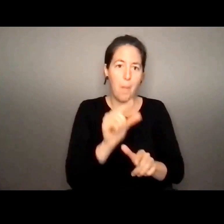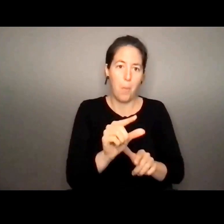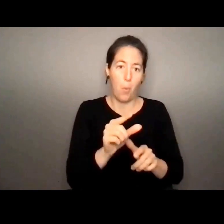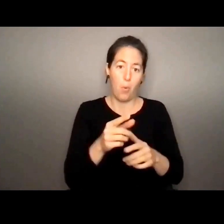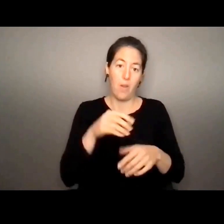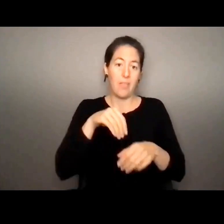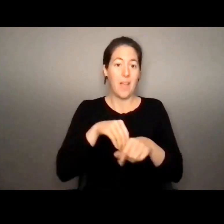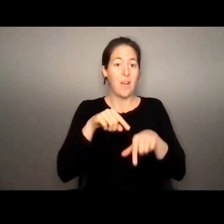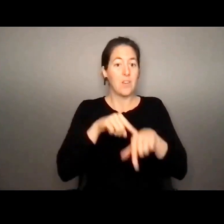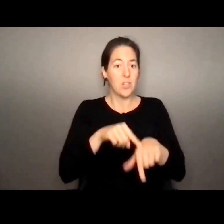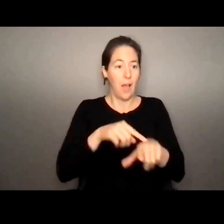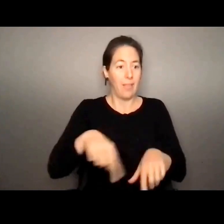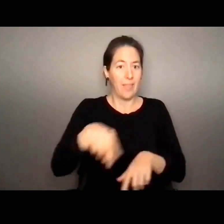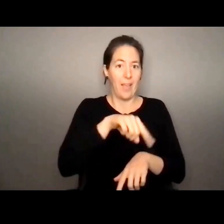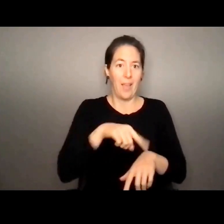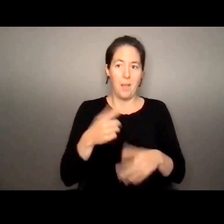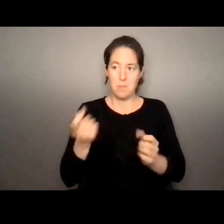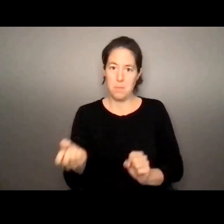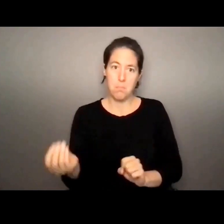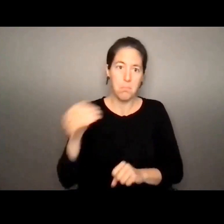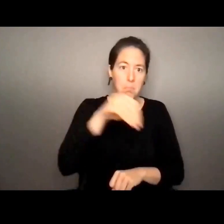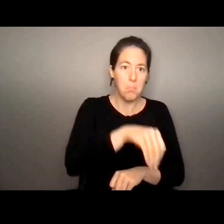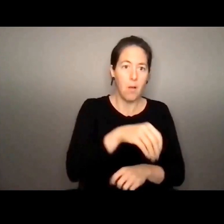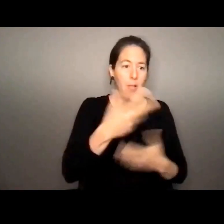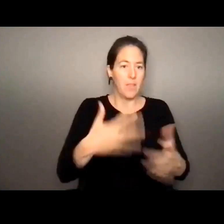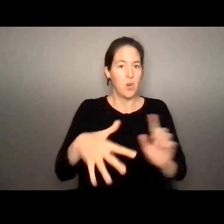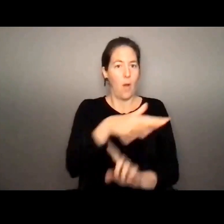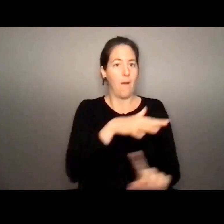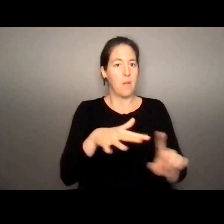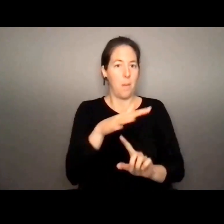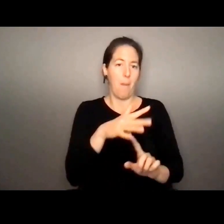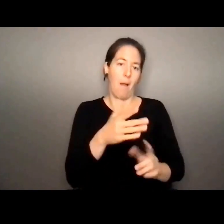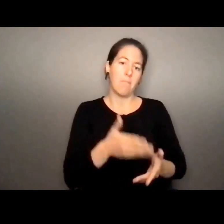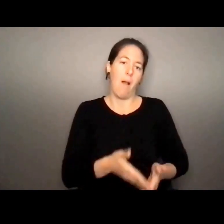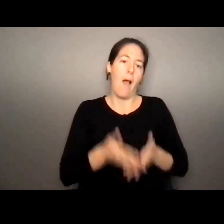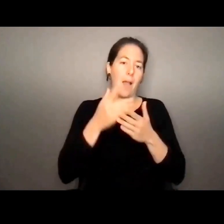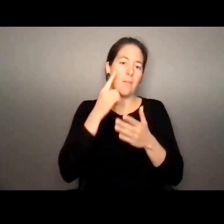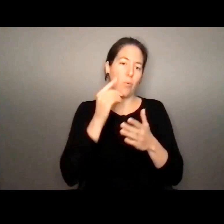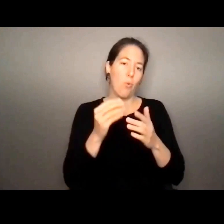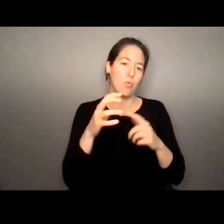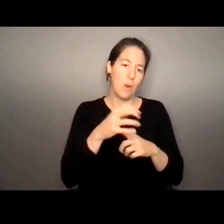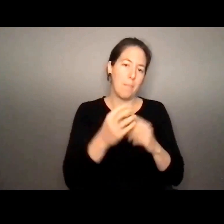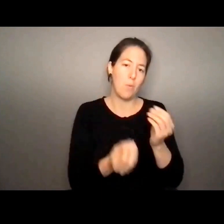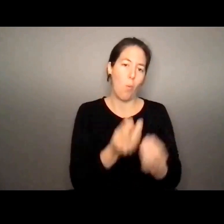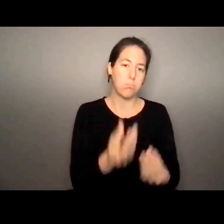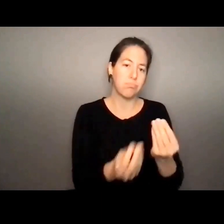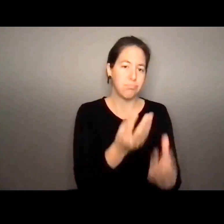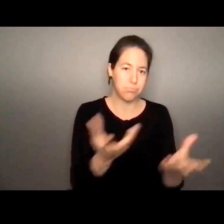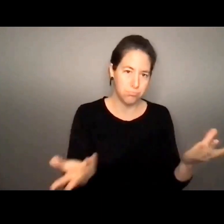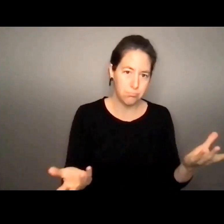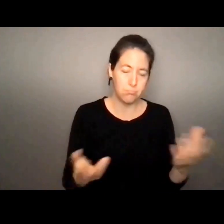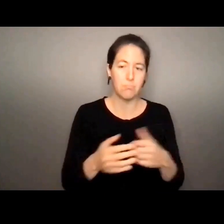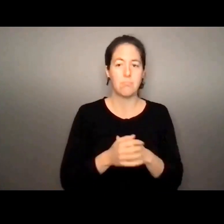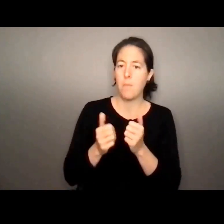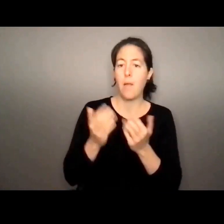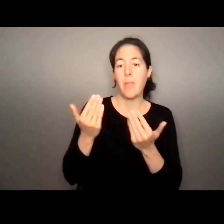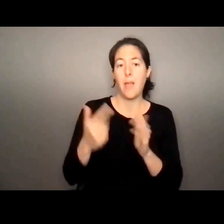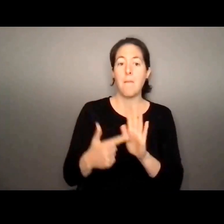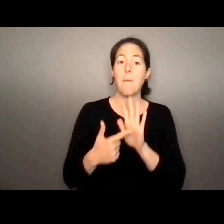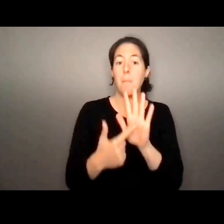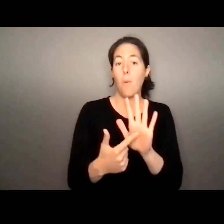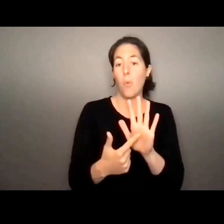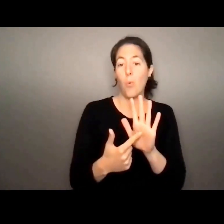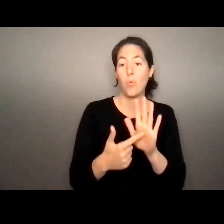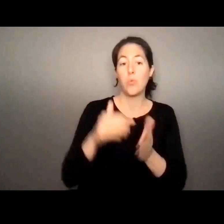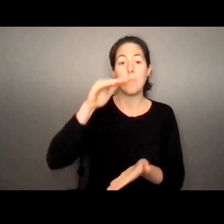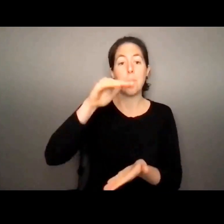énergie de culture, puis on a déjà un environnement qui est très propice à la culture des champignons. En attendant, je peux vous montrer ici un peu le